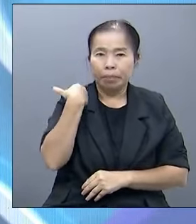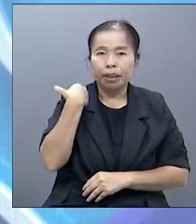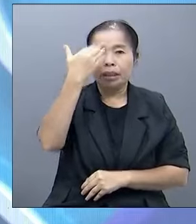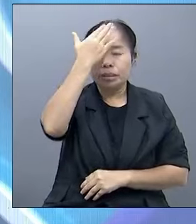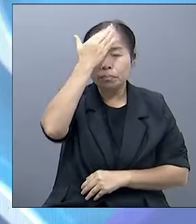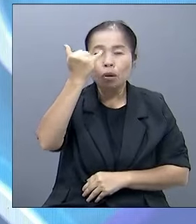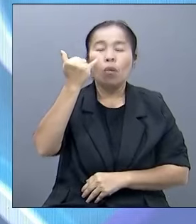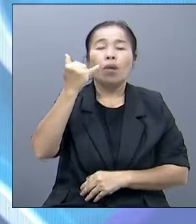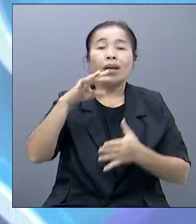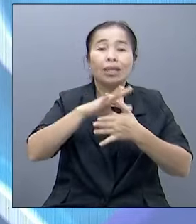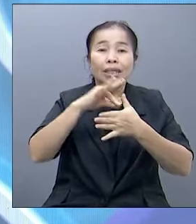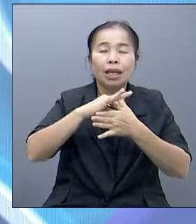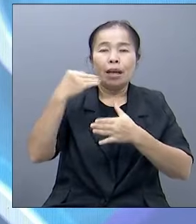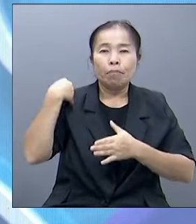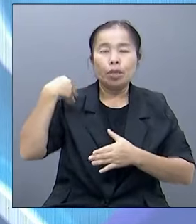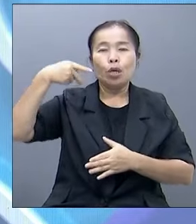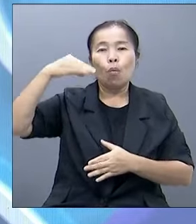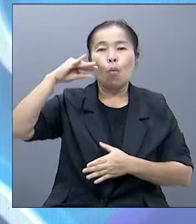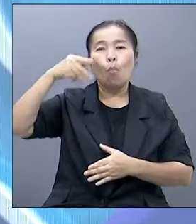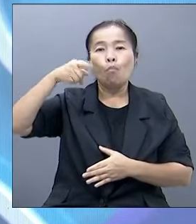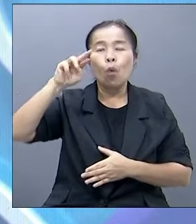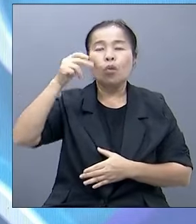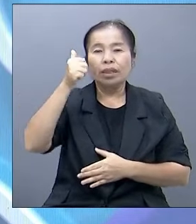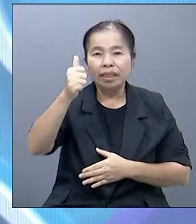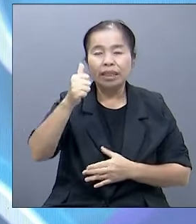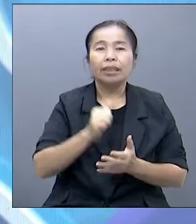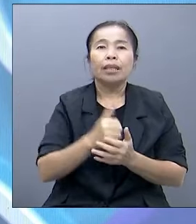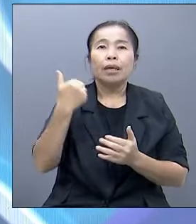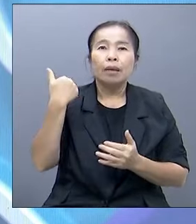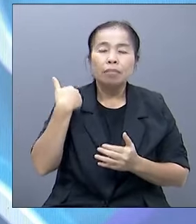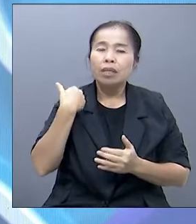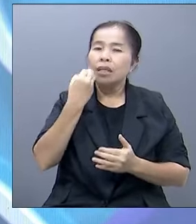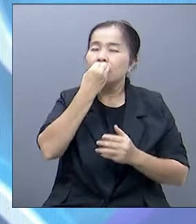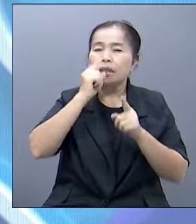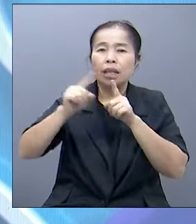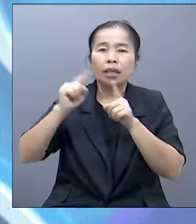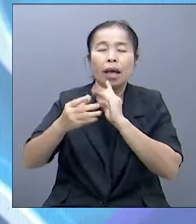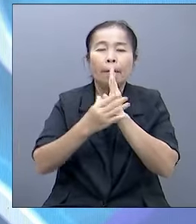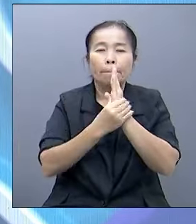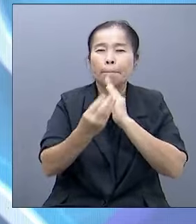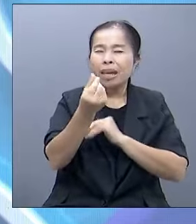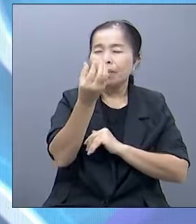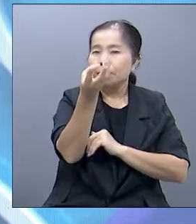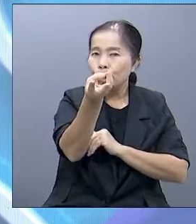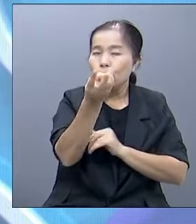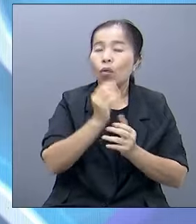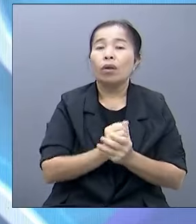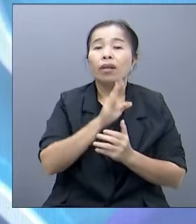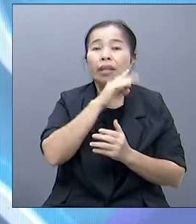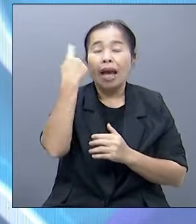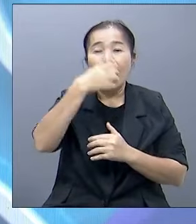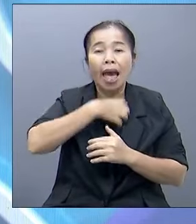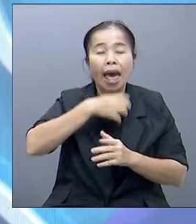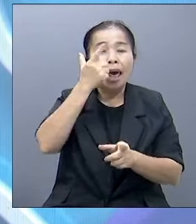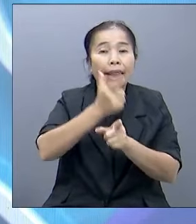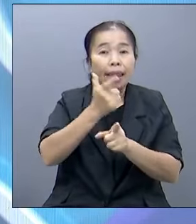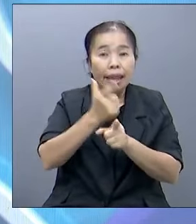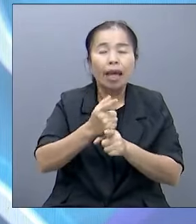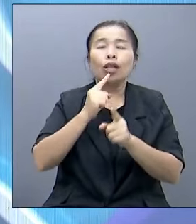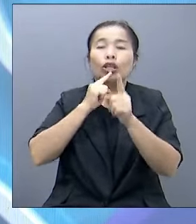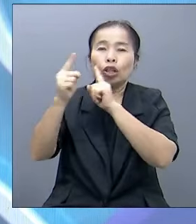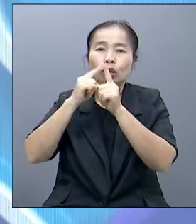งนะครับมีคุณค่าทางสารอาหารเยอะนะครับอย่างโอเมก้า3นะครับไขมันก็ต่ำและถ้าเกิดสนใจอยากจะเลี้ยงกระต่ายเนื้อสามารถติดต่อได้ที่ฟ